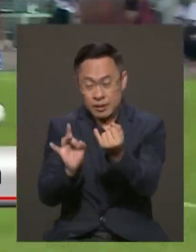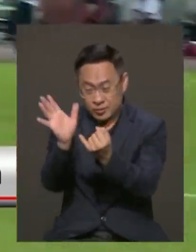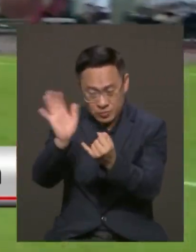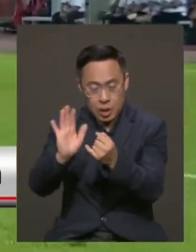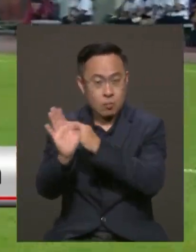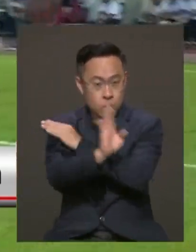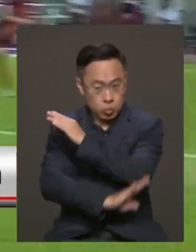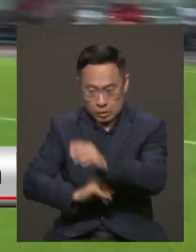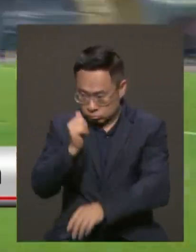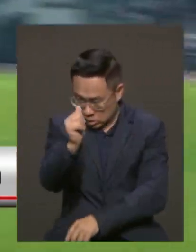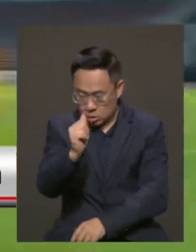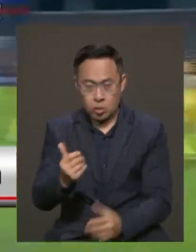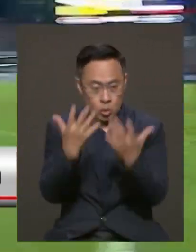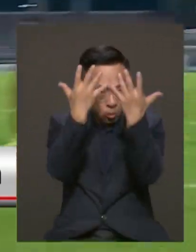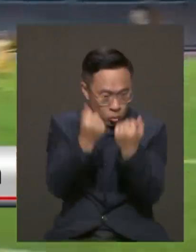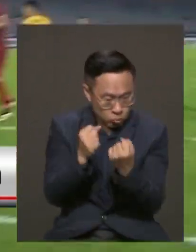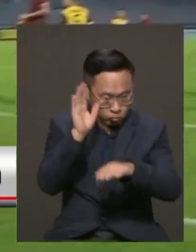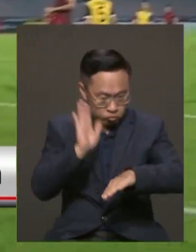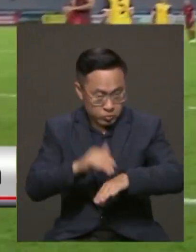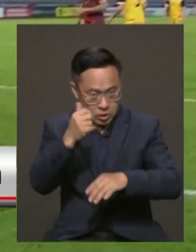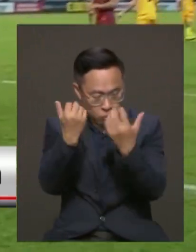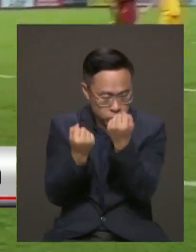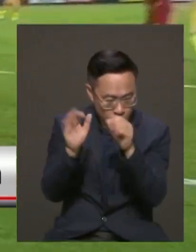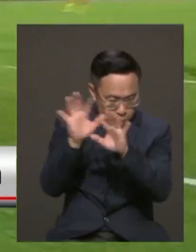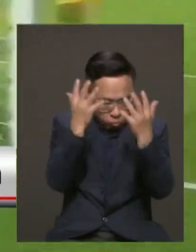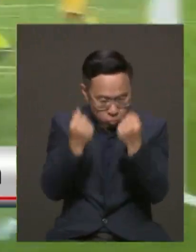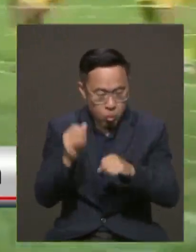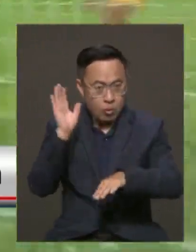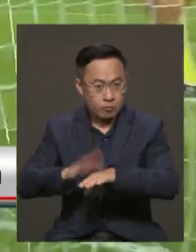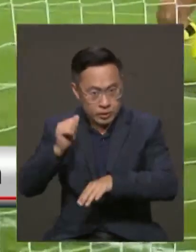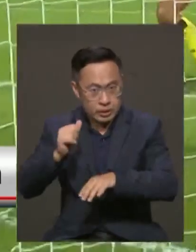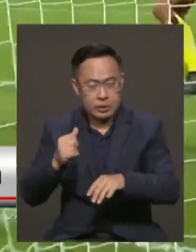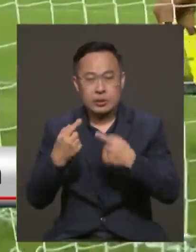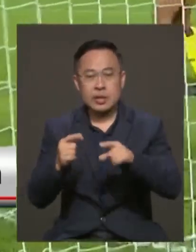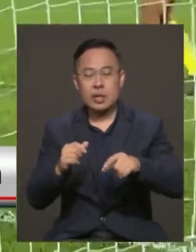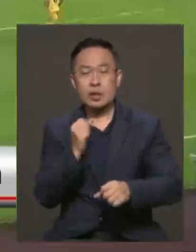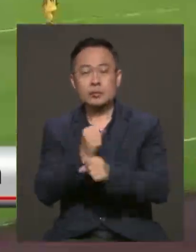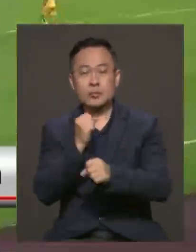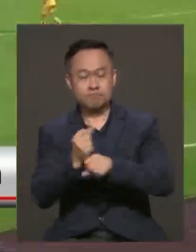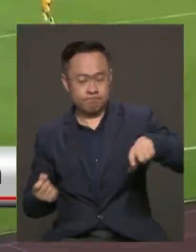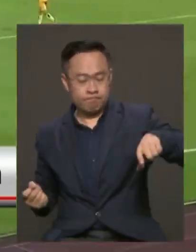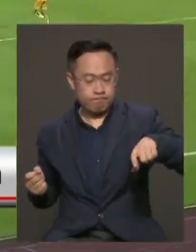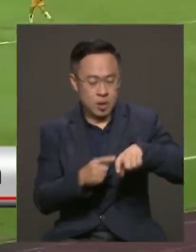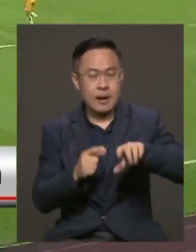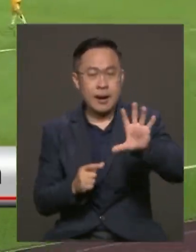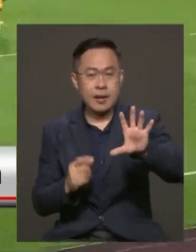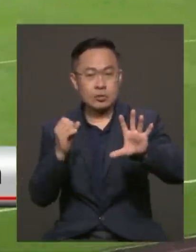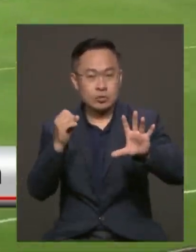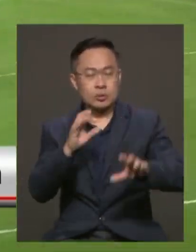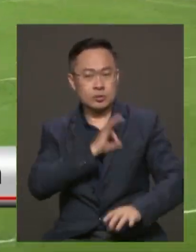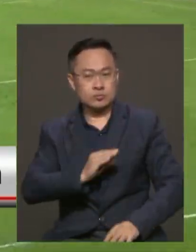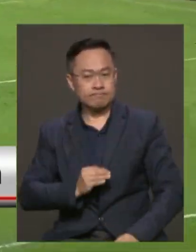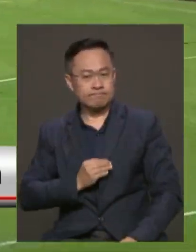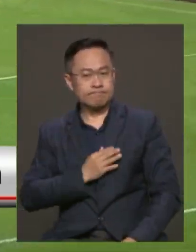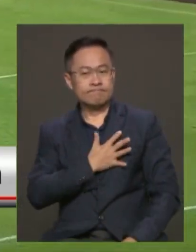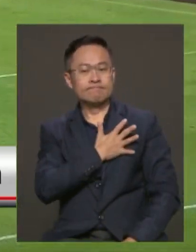การยิงของทีมชาติไทยได้หลายจังหวะแต่การเก็บ3แต้มแล้วก็ยิงได้5ประตูก็เป็นสิ่งที่น่าภาคภูมิใจอยากให้ทุกคนภูมิใจที่เ